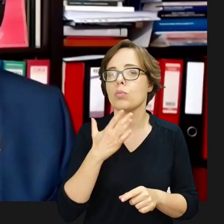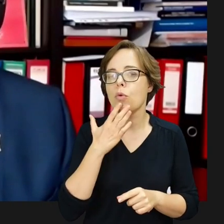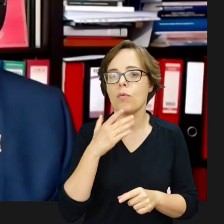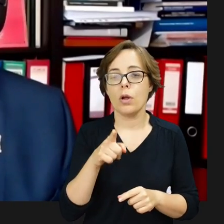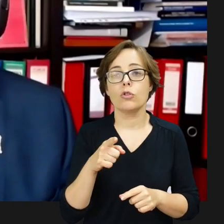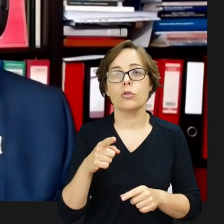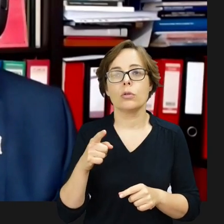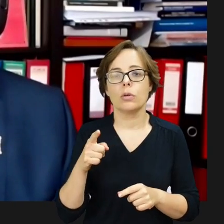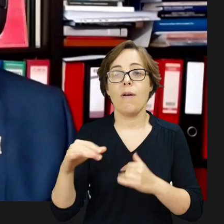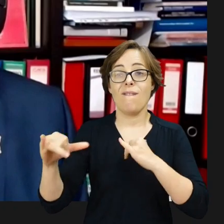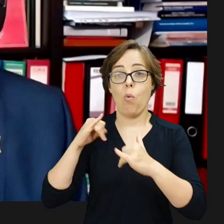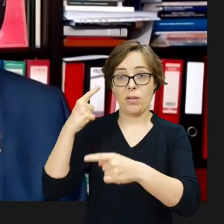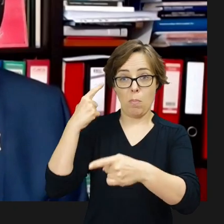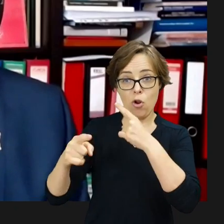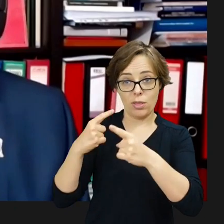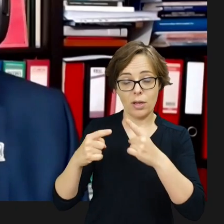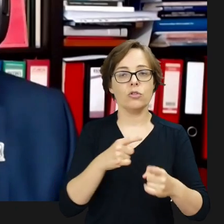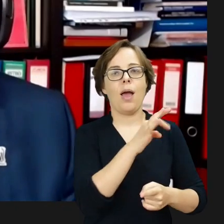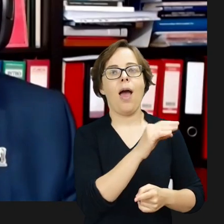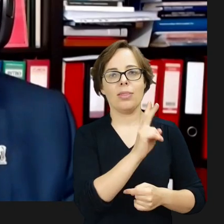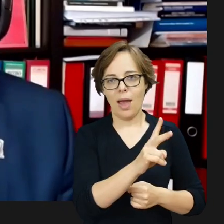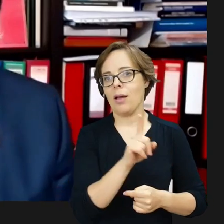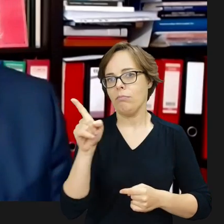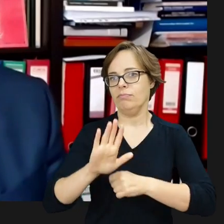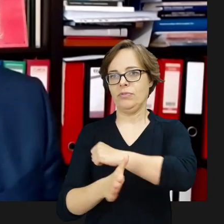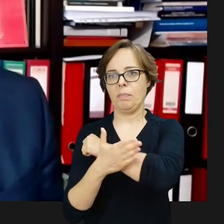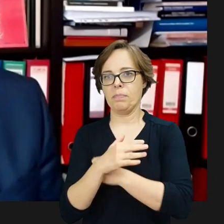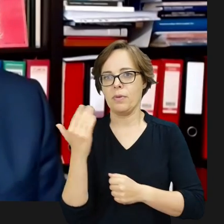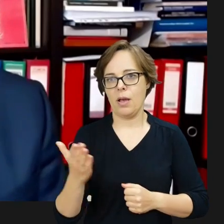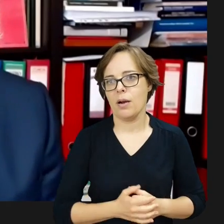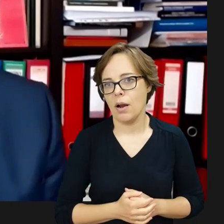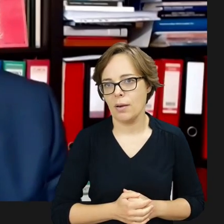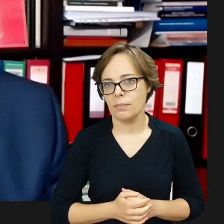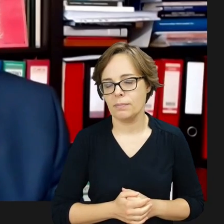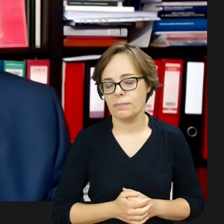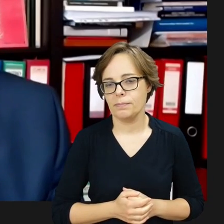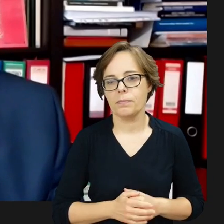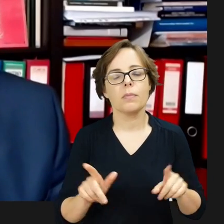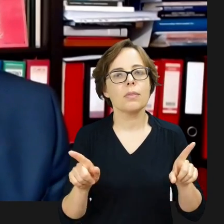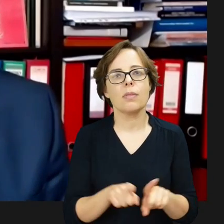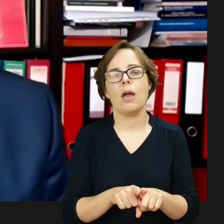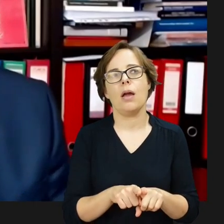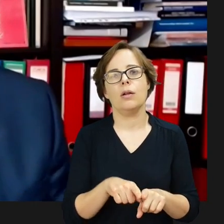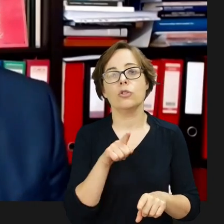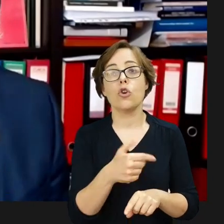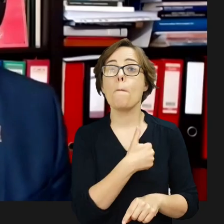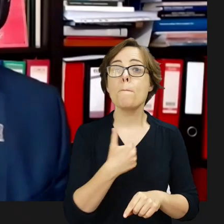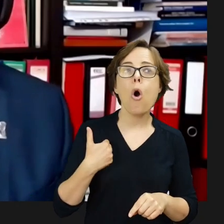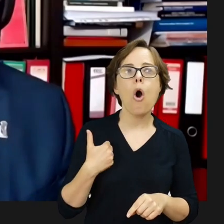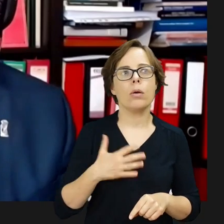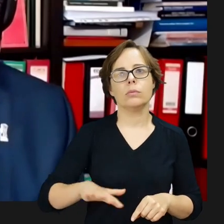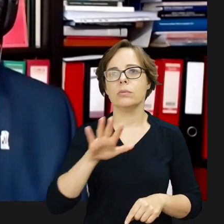politycznej przez Trybunał Konstytucyjny, mówię o coraz trudniejszym życiu mediów w Polsce,